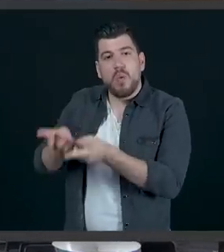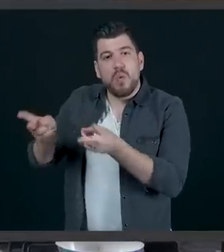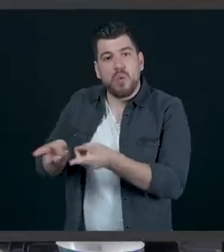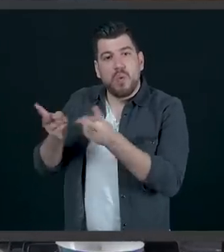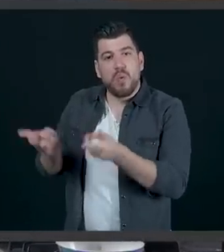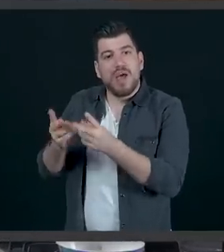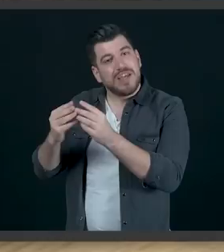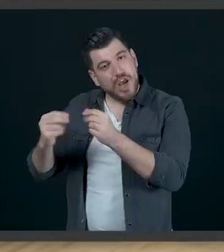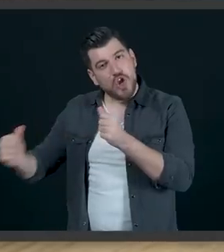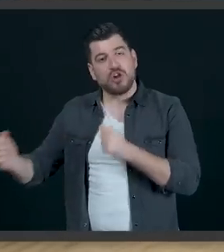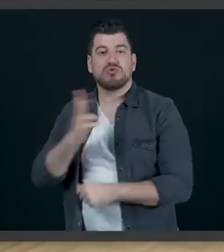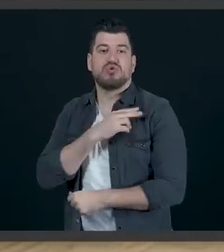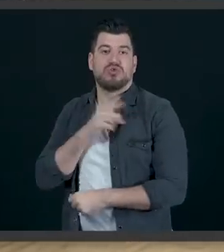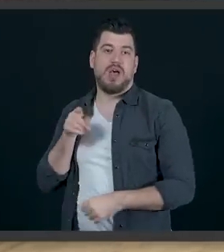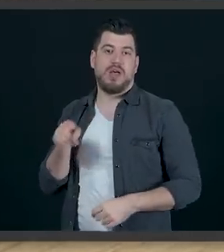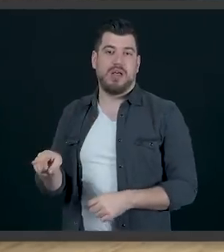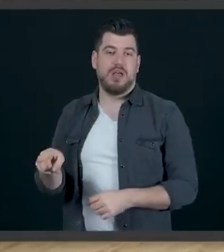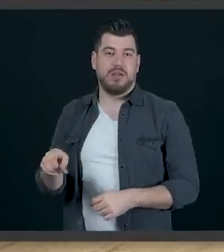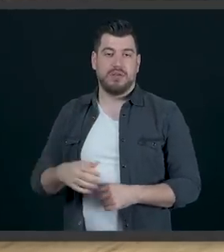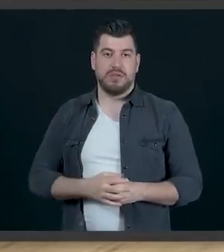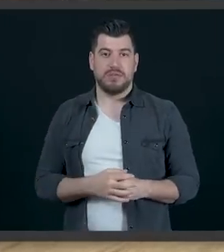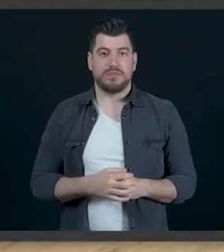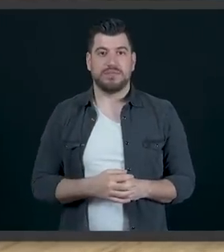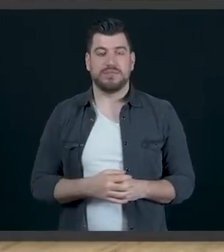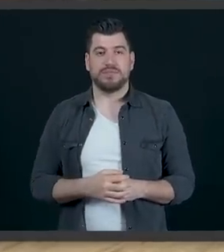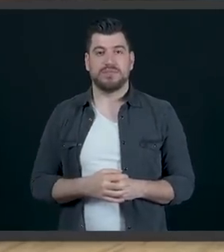ομαλά. Λιώνουν πιο σωστά. Έτσι όπως πρέπει να λιώσουν.